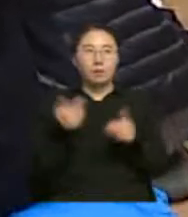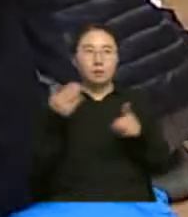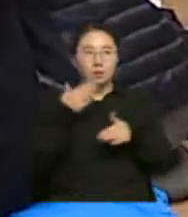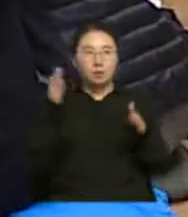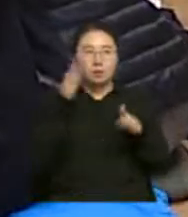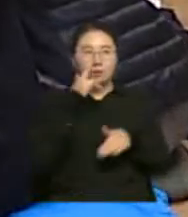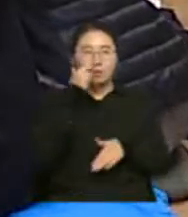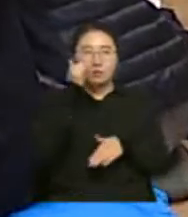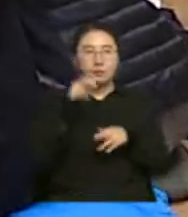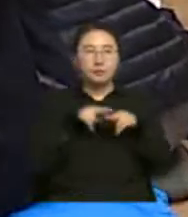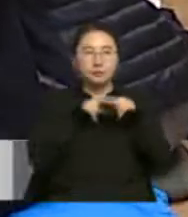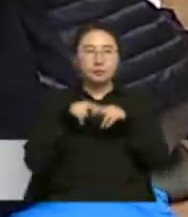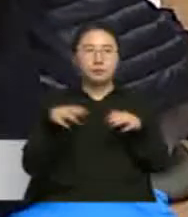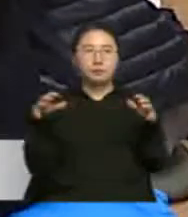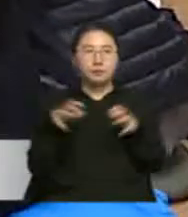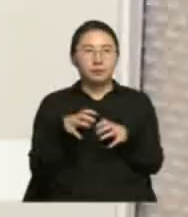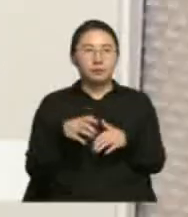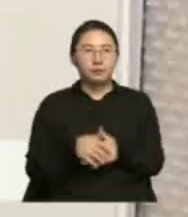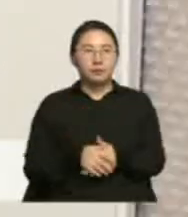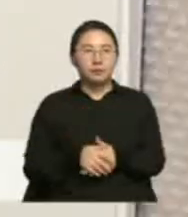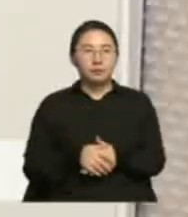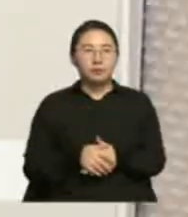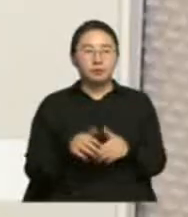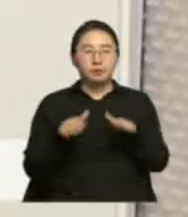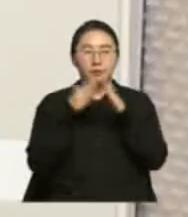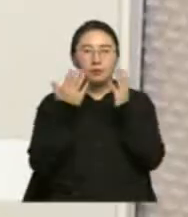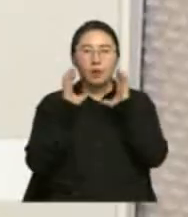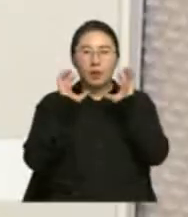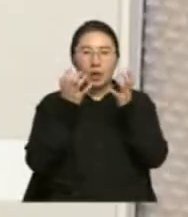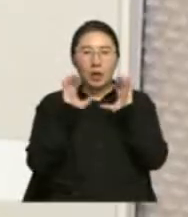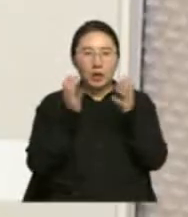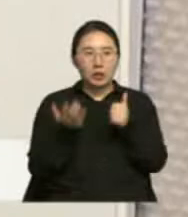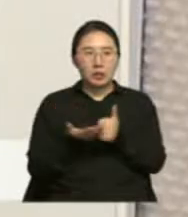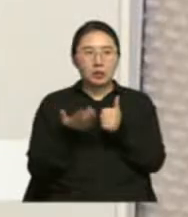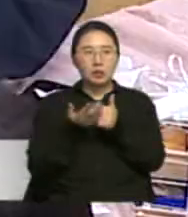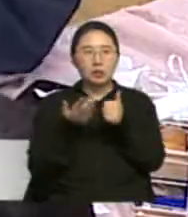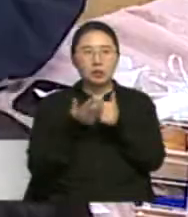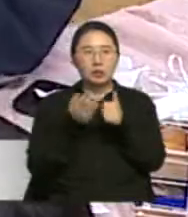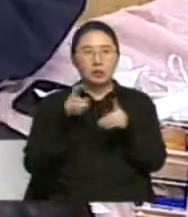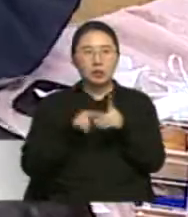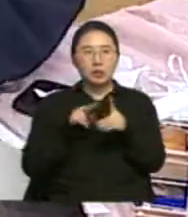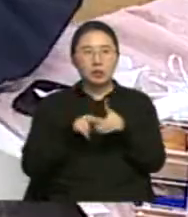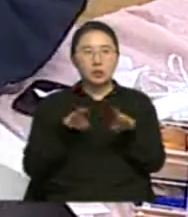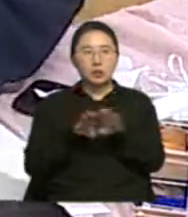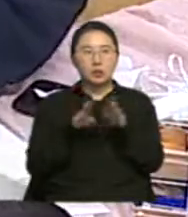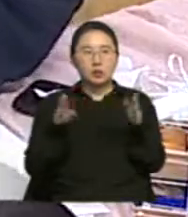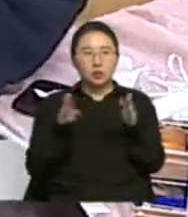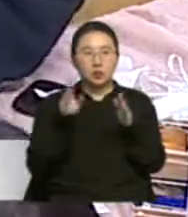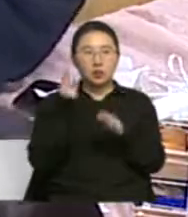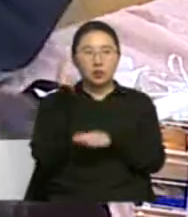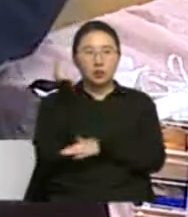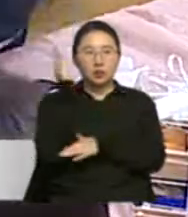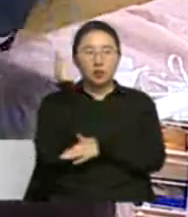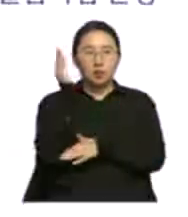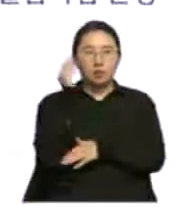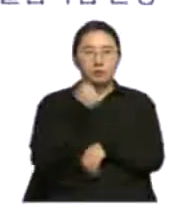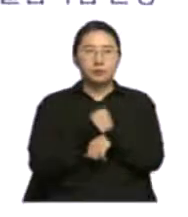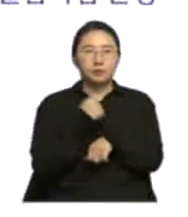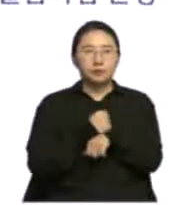초등학생과 학부모들이 한자리에 모였습니다. 모든 아이 신당 센터의 이용에 앞서 열린 오리엔테이션에 참가한